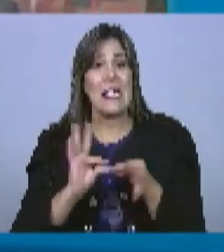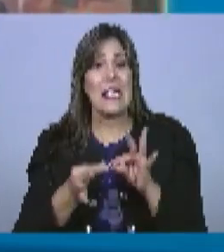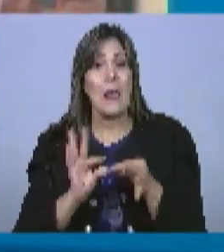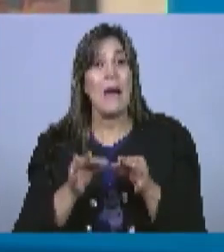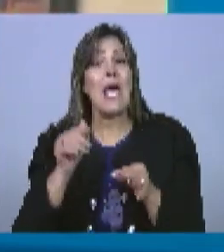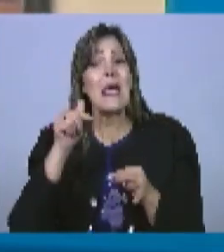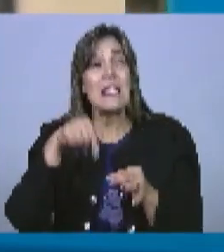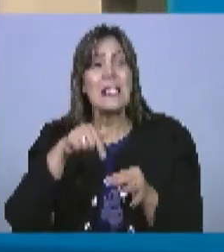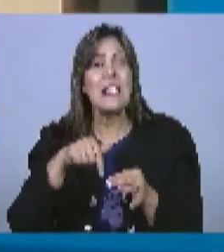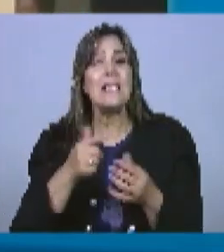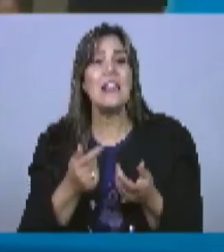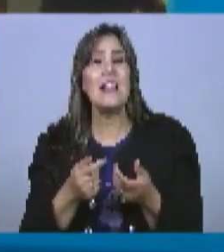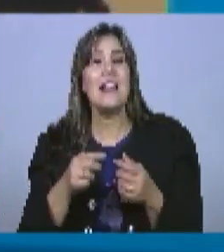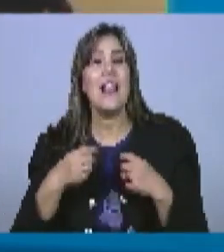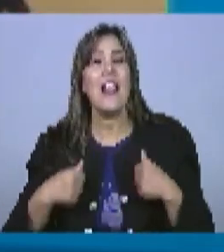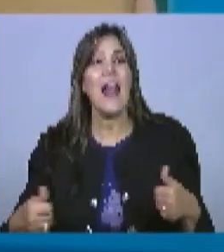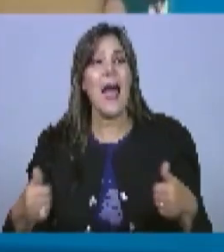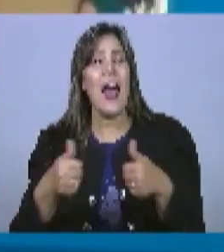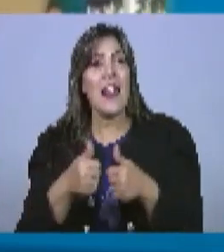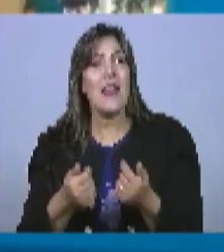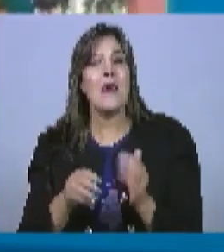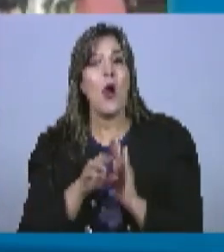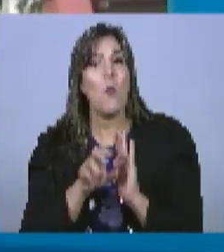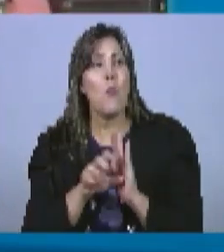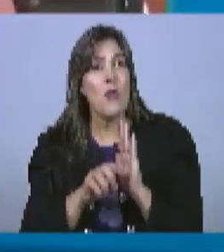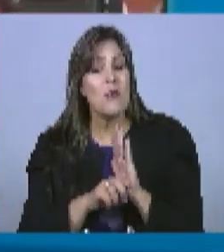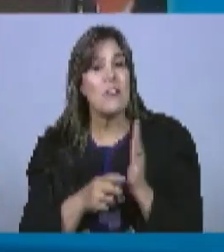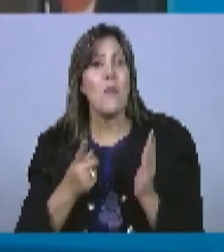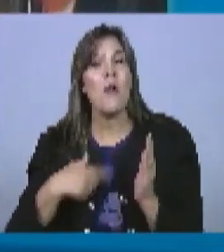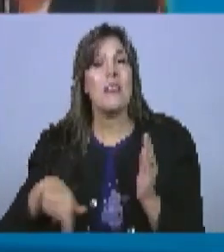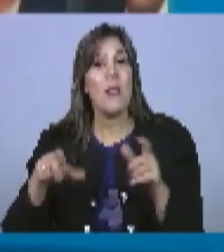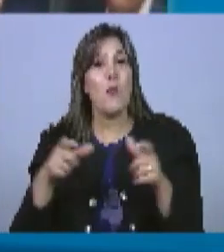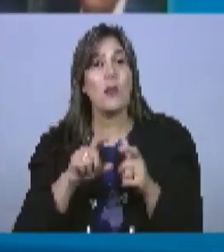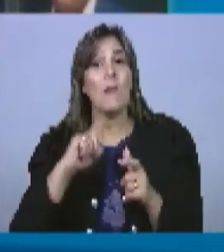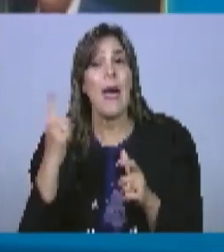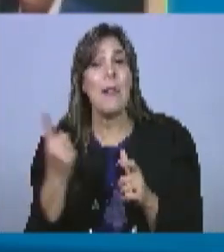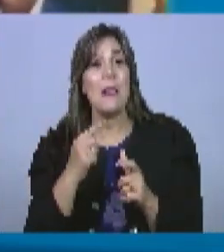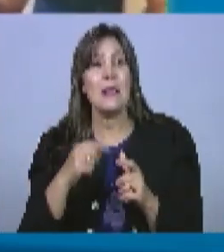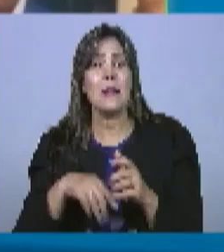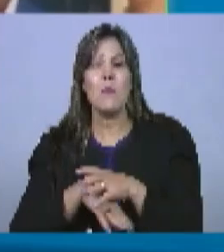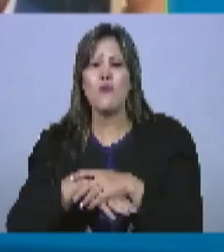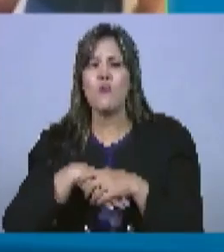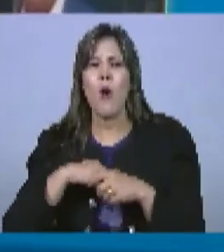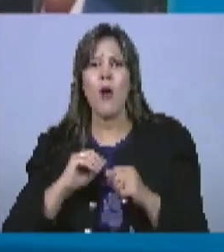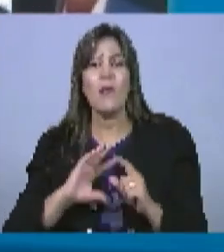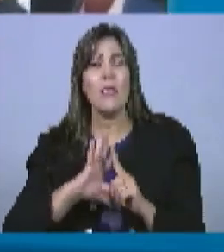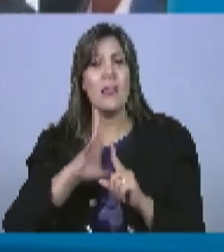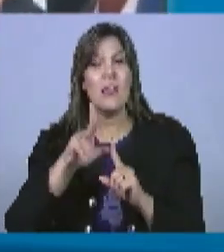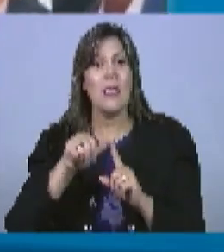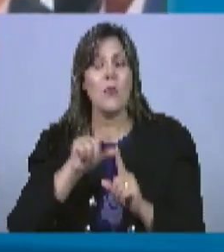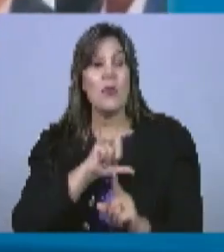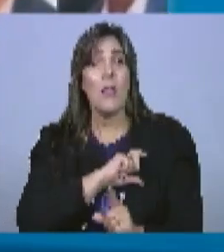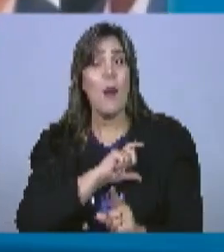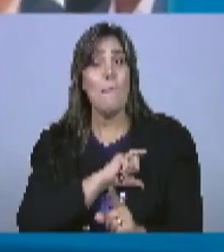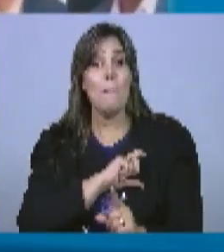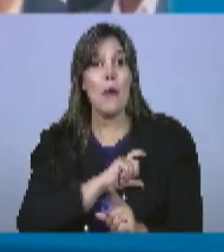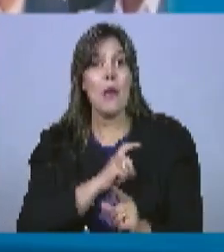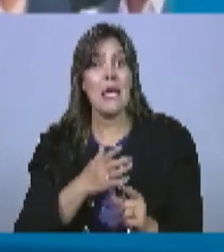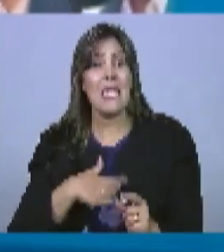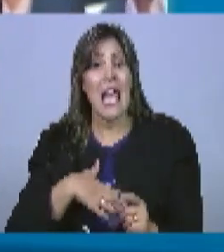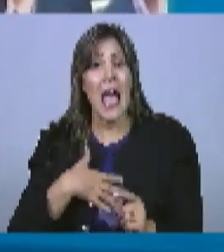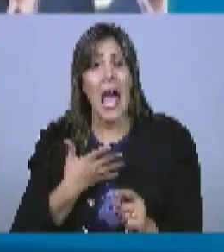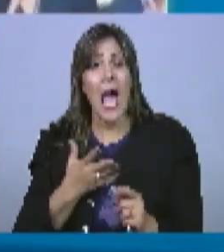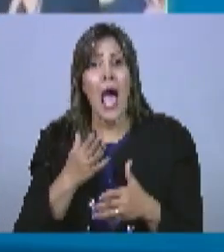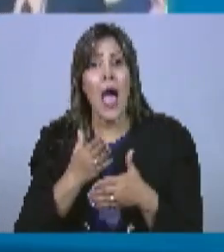الاهليه منظمات المجتمع المدني الانديه الروابط مشروعات التنميه الطالب ده محتاج